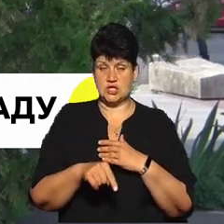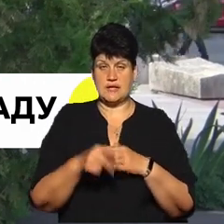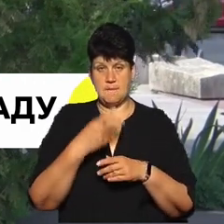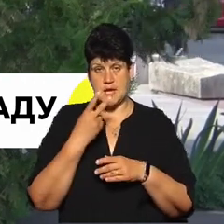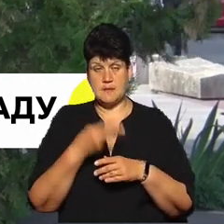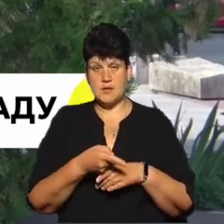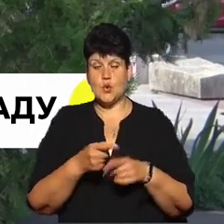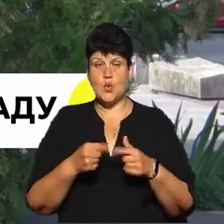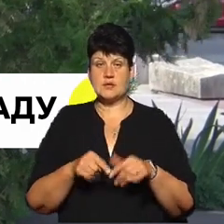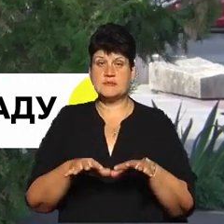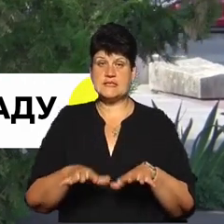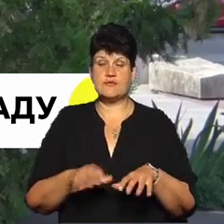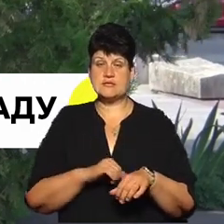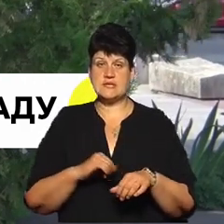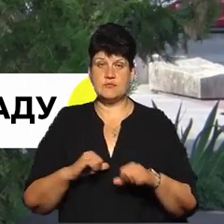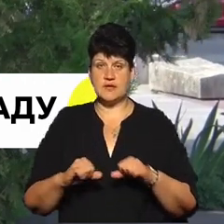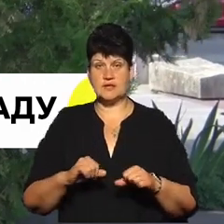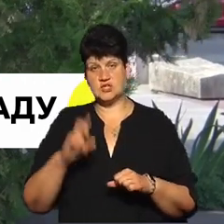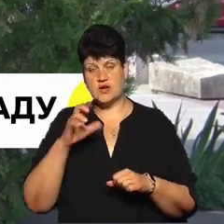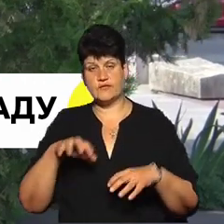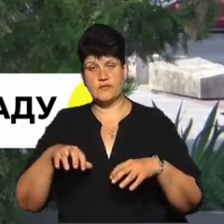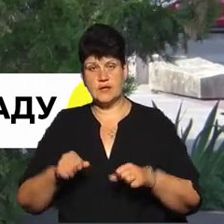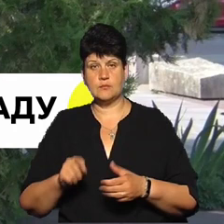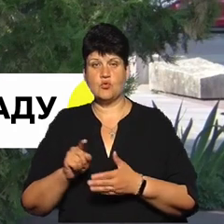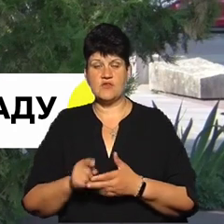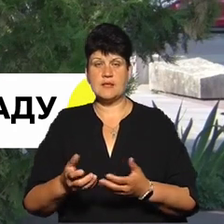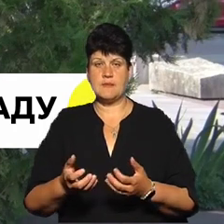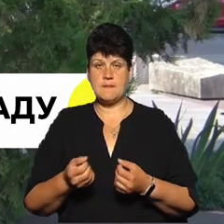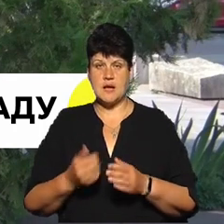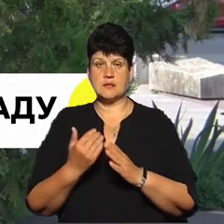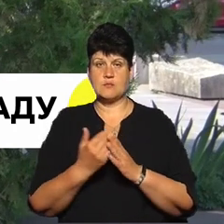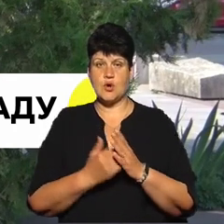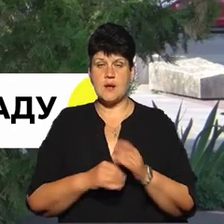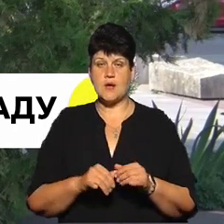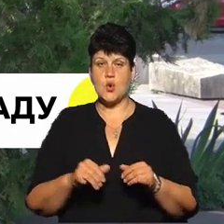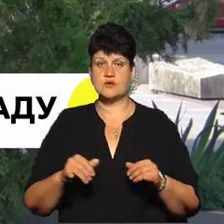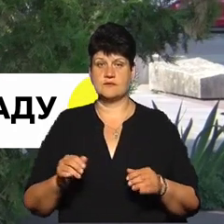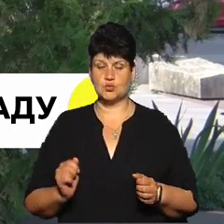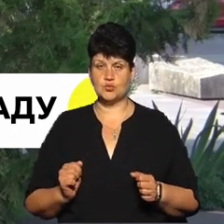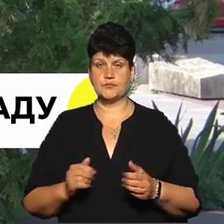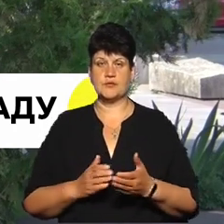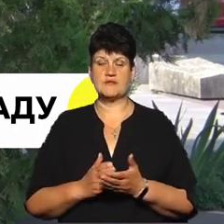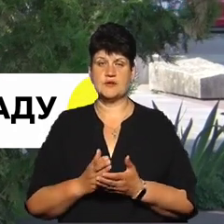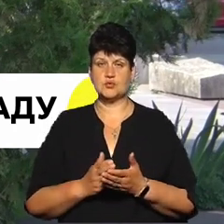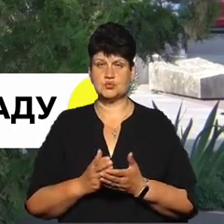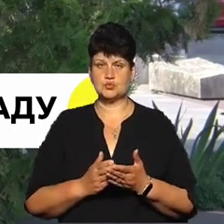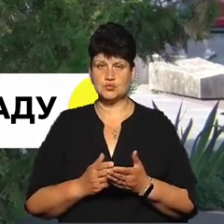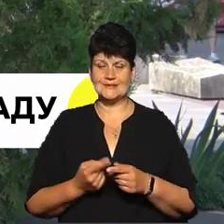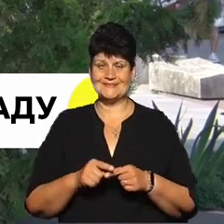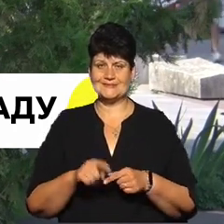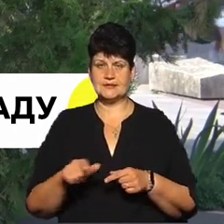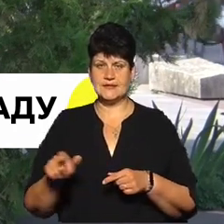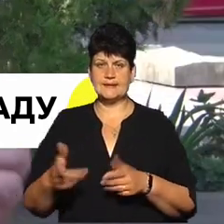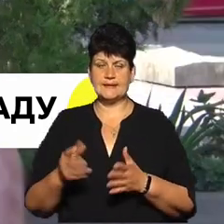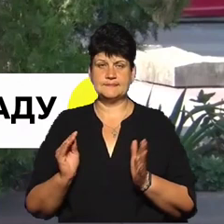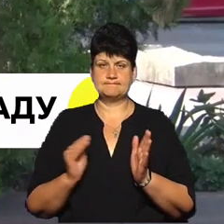місцевого самоврядування, органи державної влади повинні приймати програми розвитку інфраструктури для таких осіб, де закладати